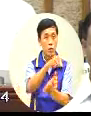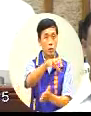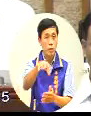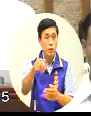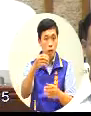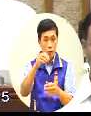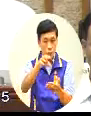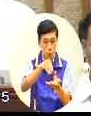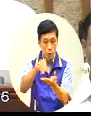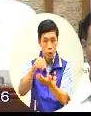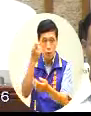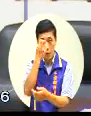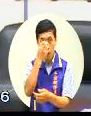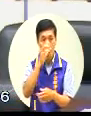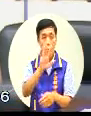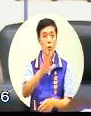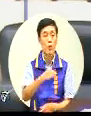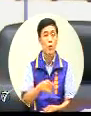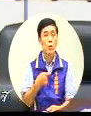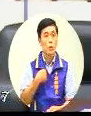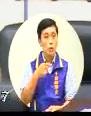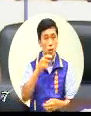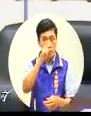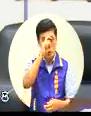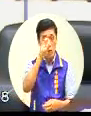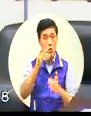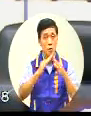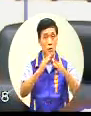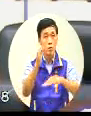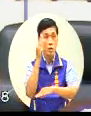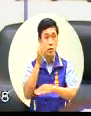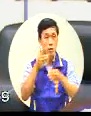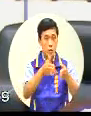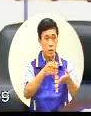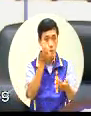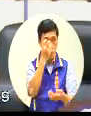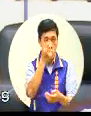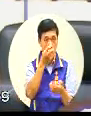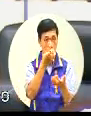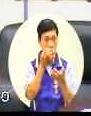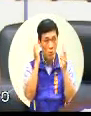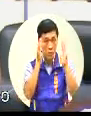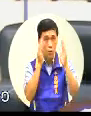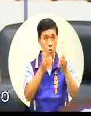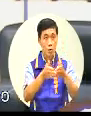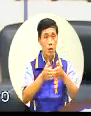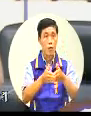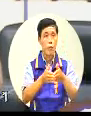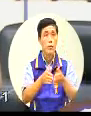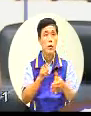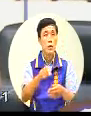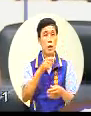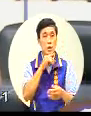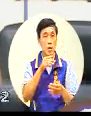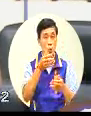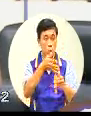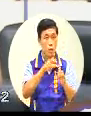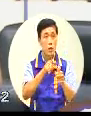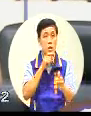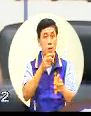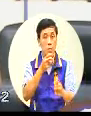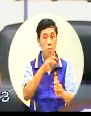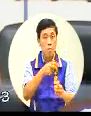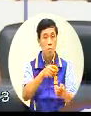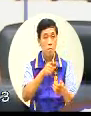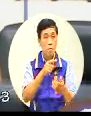都有在抽烟的， 我是希望哦，我们市府真的要认真去把关哦，因为问题是出在一直在抽查，一直在迄落吼。